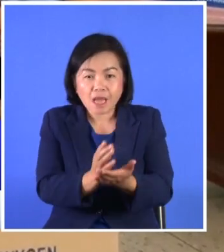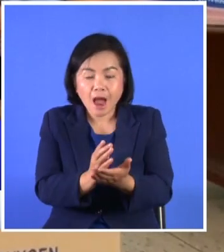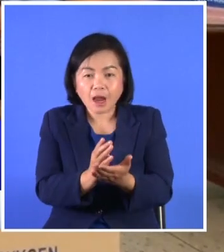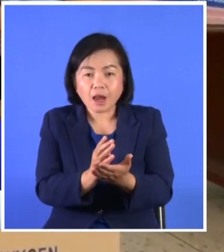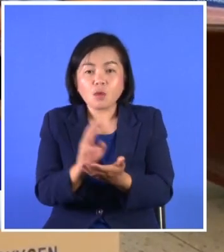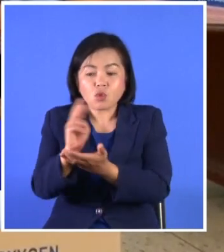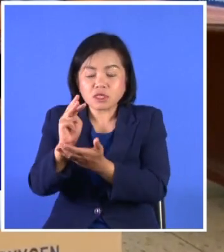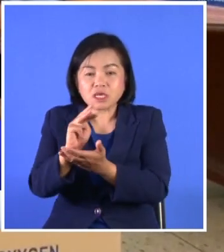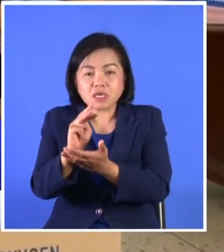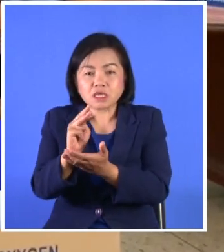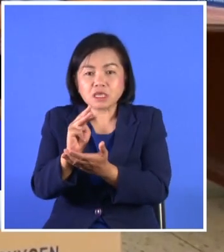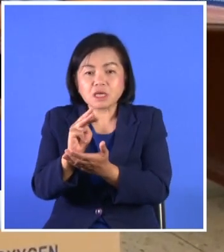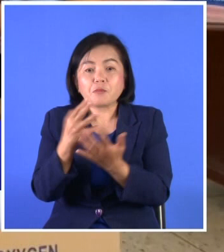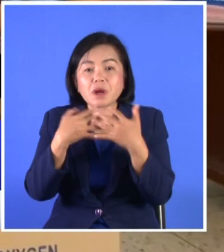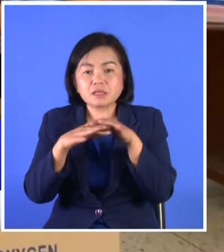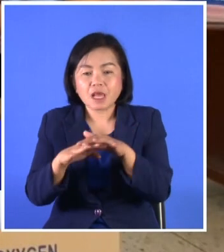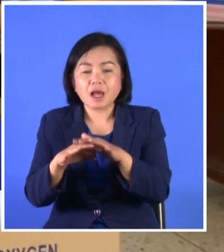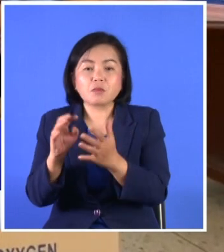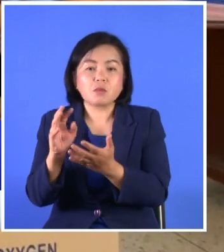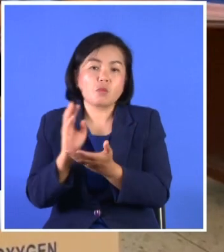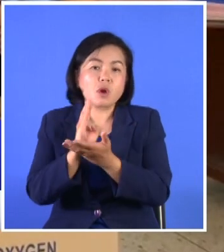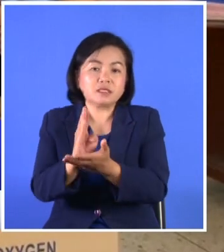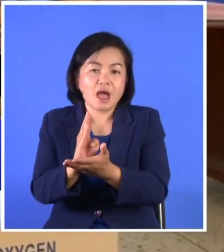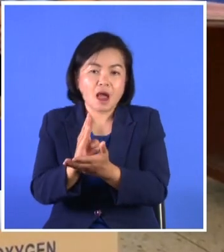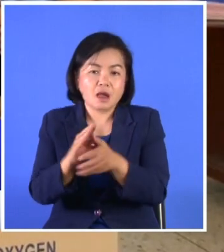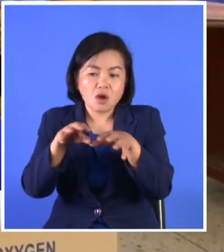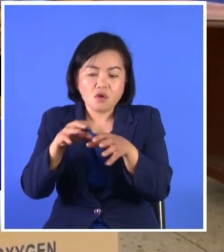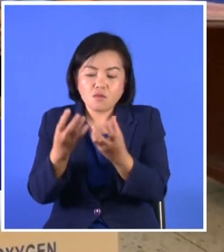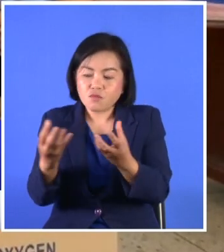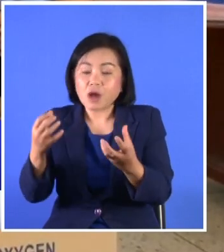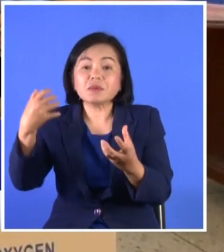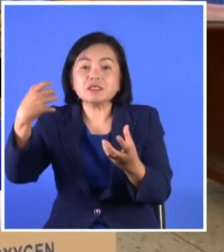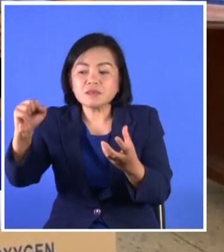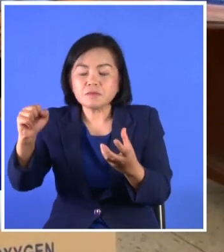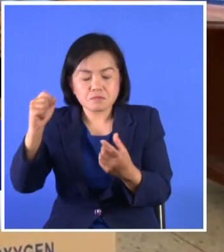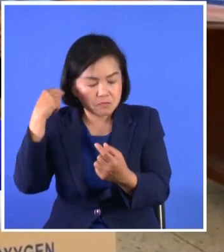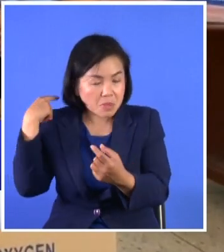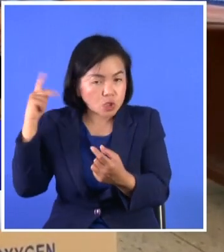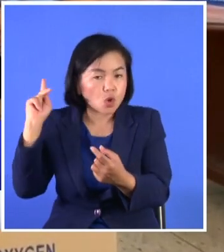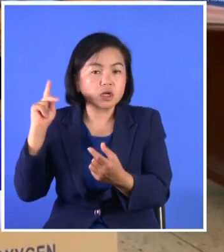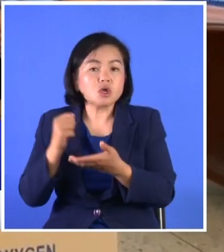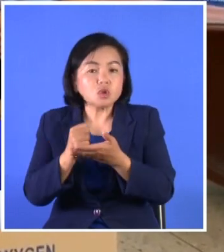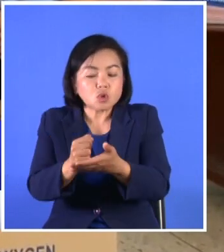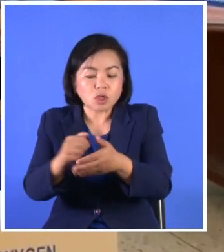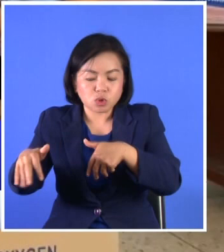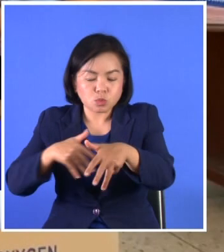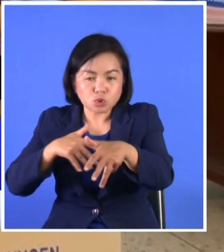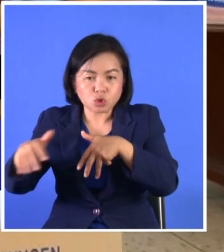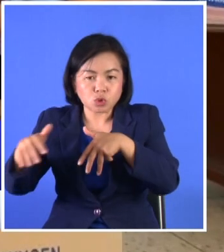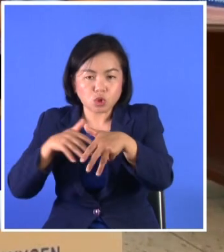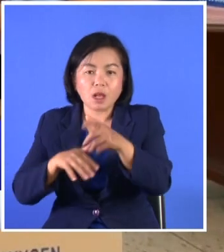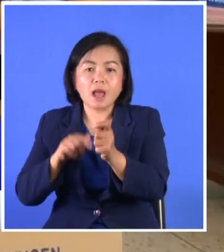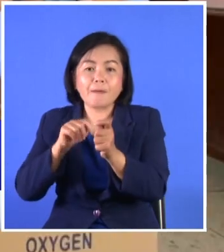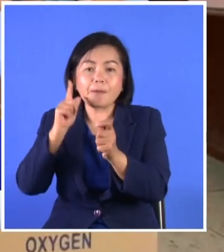จาคผ่านทางมูลนิธิ Workpoint ในวันนี้เราจะนำไปใช้ให้เกิดประโยชน์สูงสุดกับพี่น้องประชาชนในพื้นที่อำเภอแม่ล